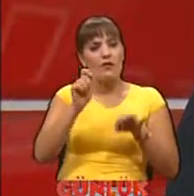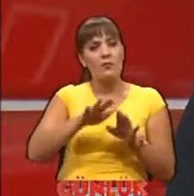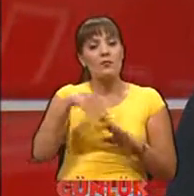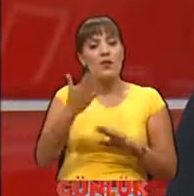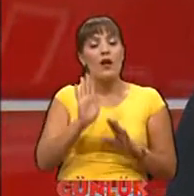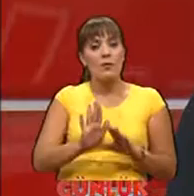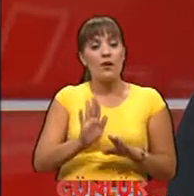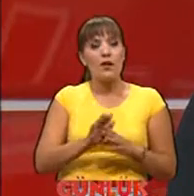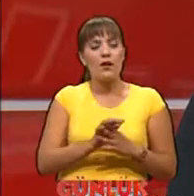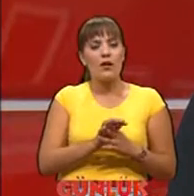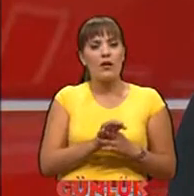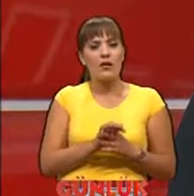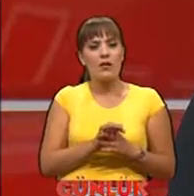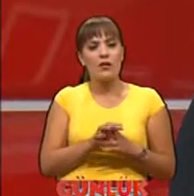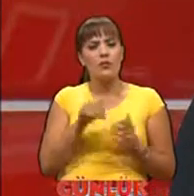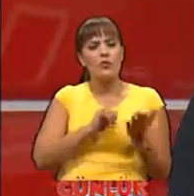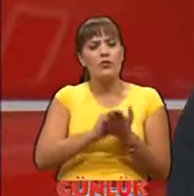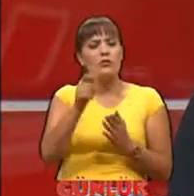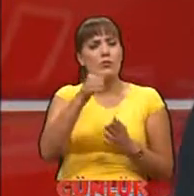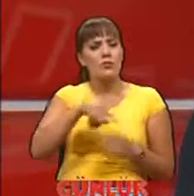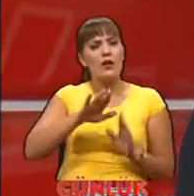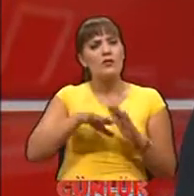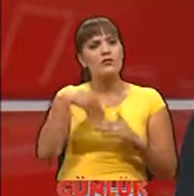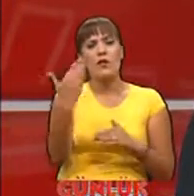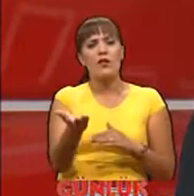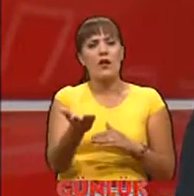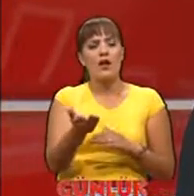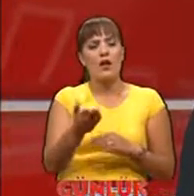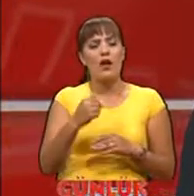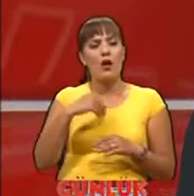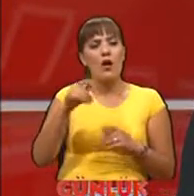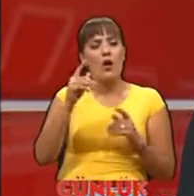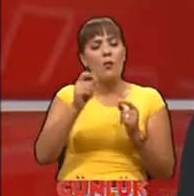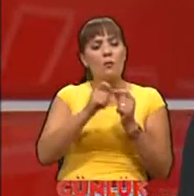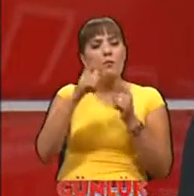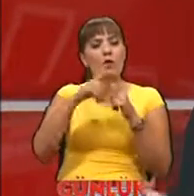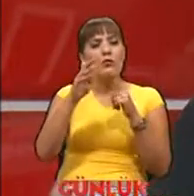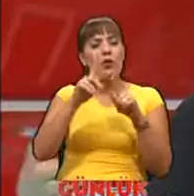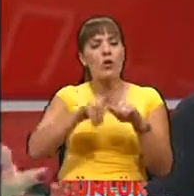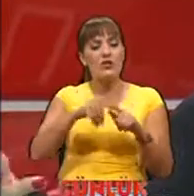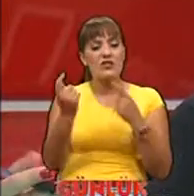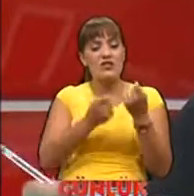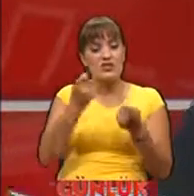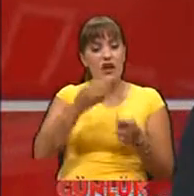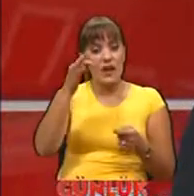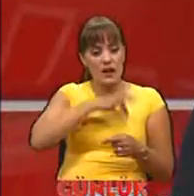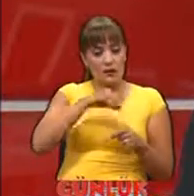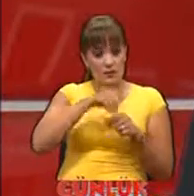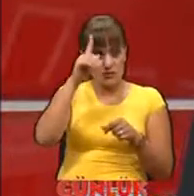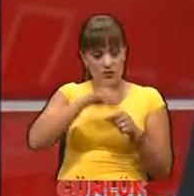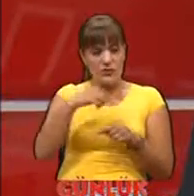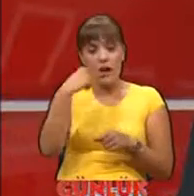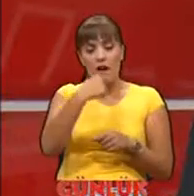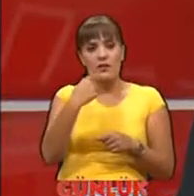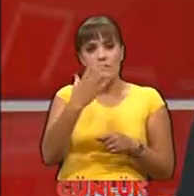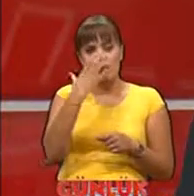yaptıktan sonra tabii ama tabii bütün bunlardan sonra botoksun da işe yaraması, uzun süreli işe yaraması için